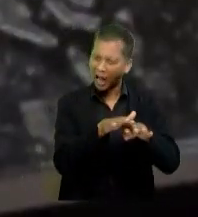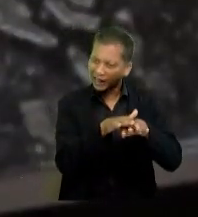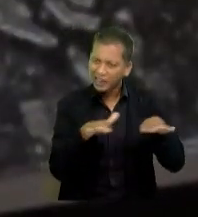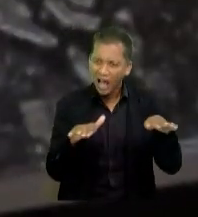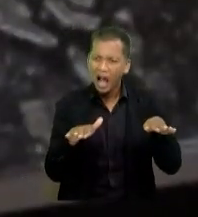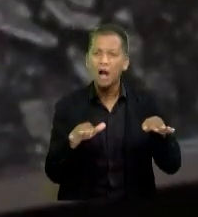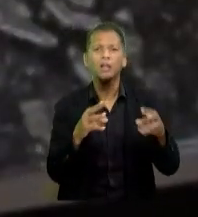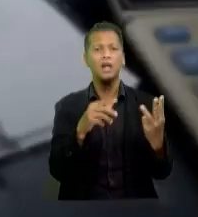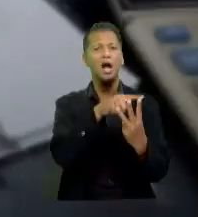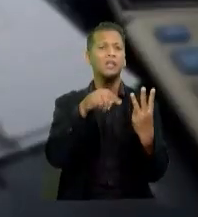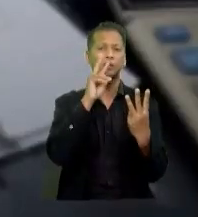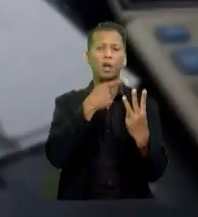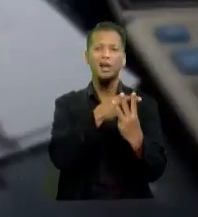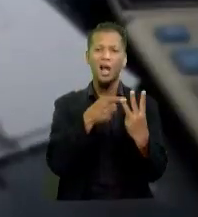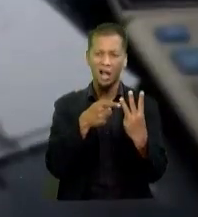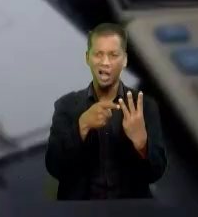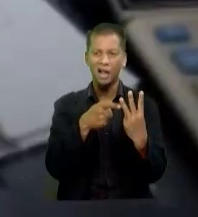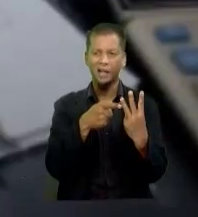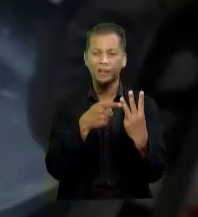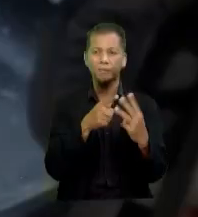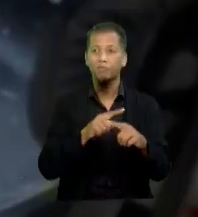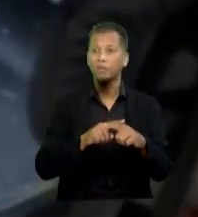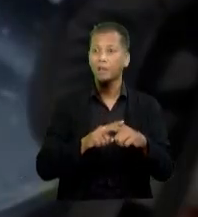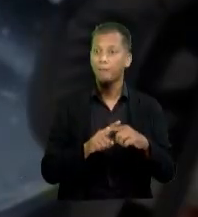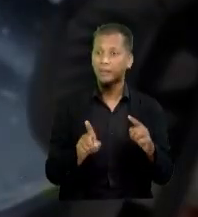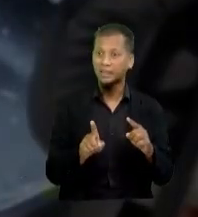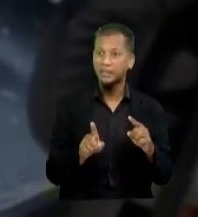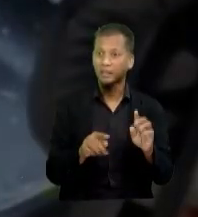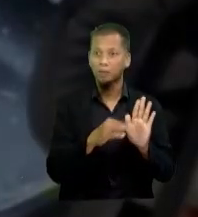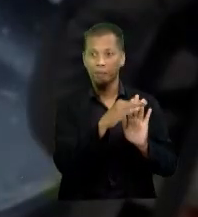Menurut kepercayaan mereka, anak perempuan tidak berhak mendapat harta warisan, namun dirinya